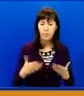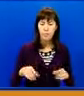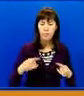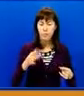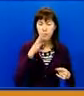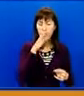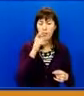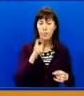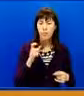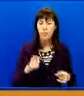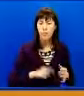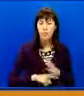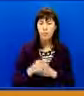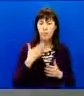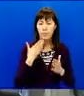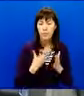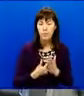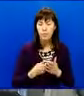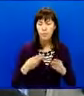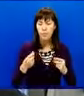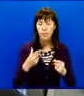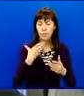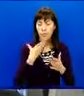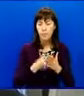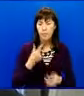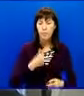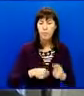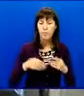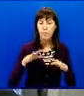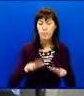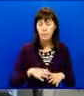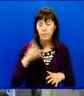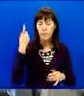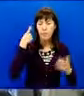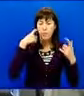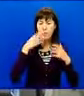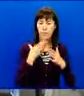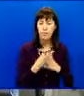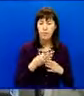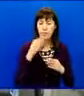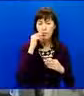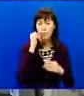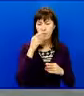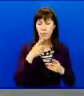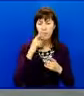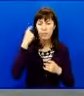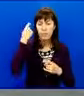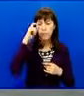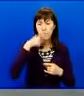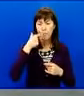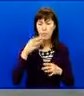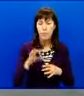некоторое время люди начали требовать свои деньги. С целью вернуть долги она решила выманить деньги собственного мужа и придумала свое